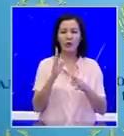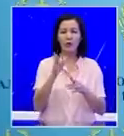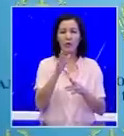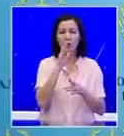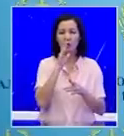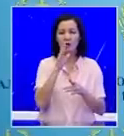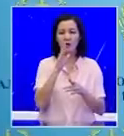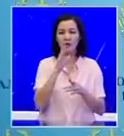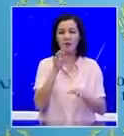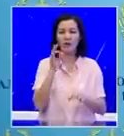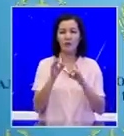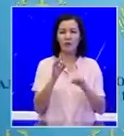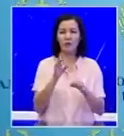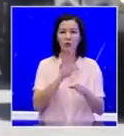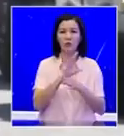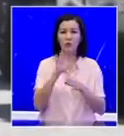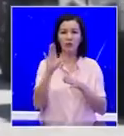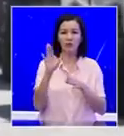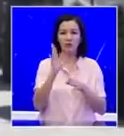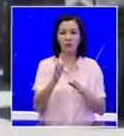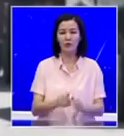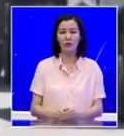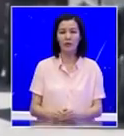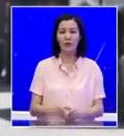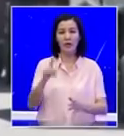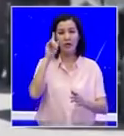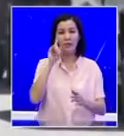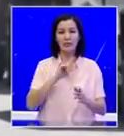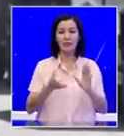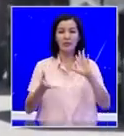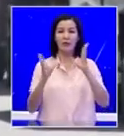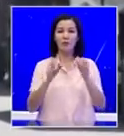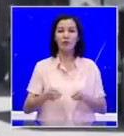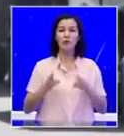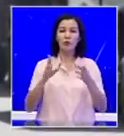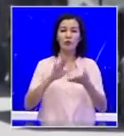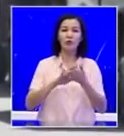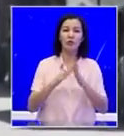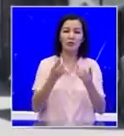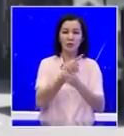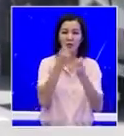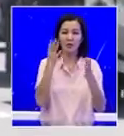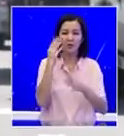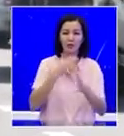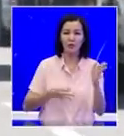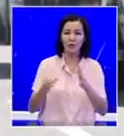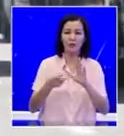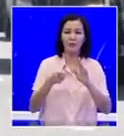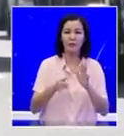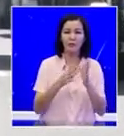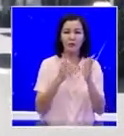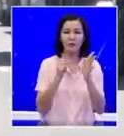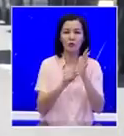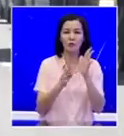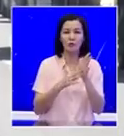уақытта материалдар сот орындарына жіберілетін болады. Елімізде төтенше жағдай жарияланғаннан бастап, бүгінгі күнге дейін Алматы облысында